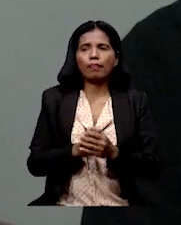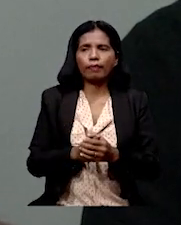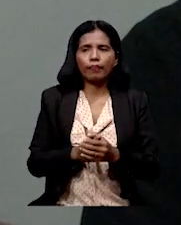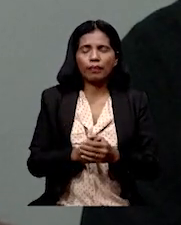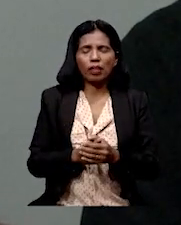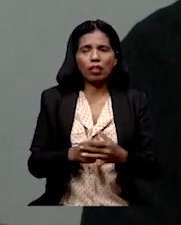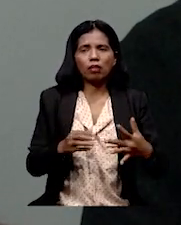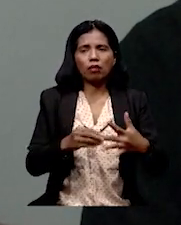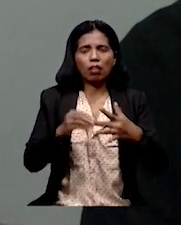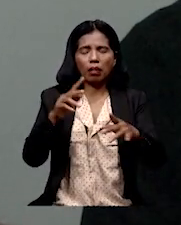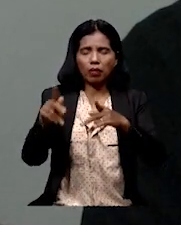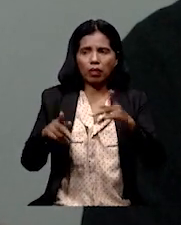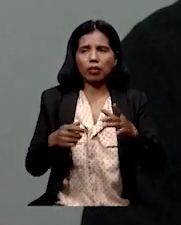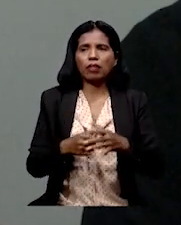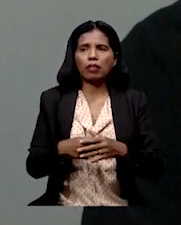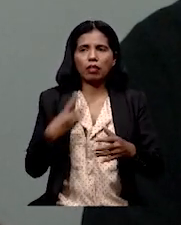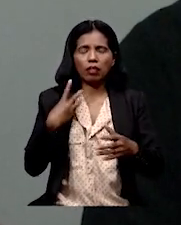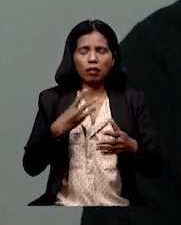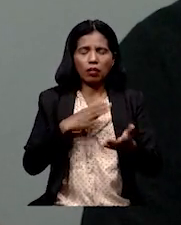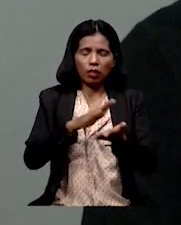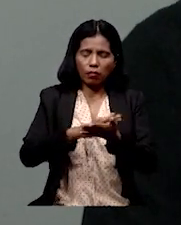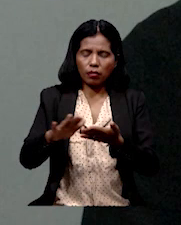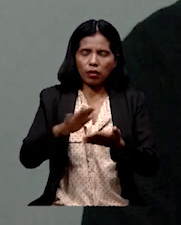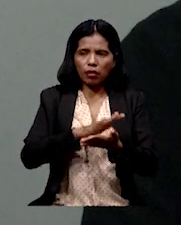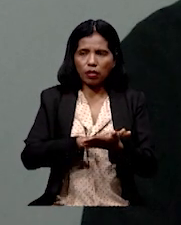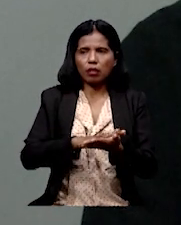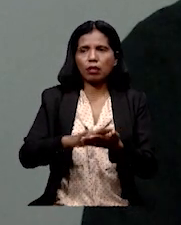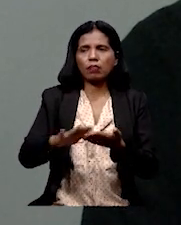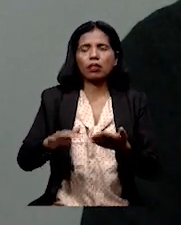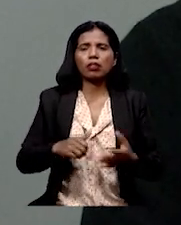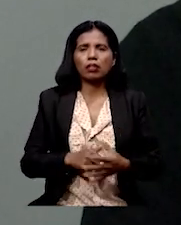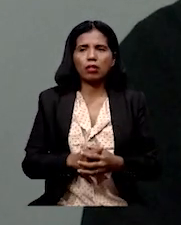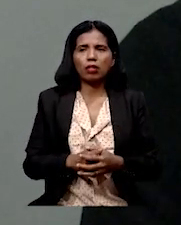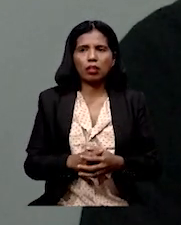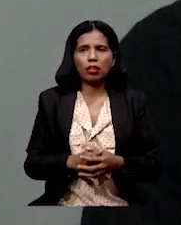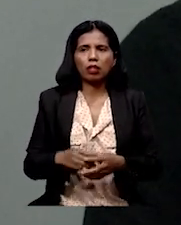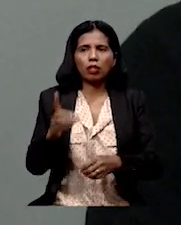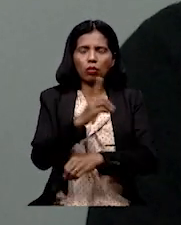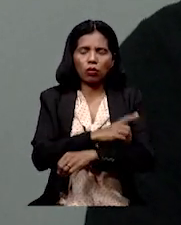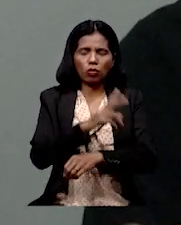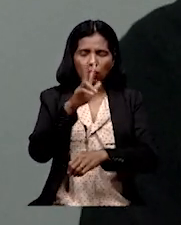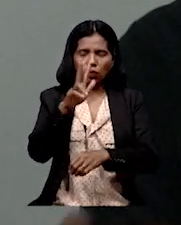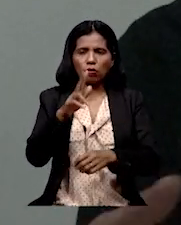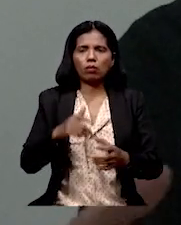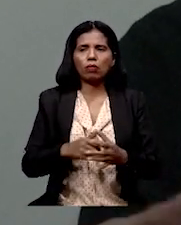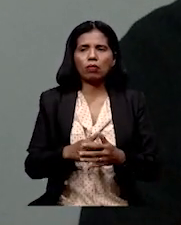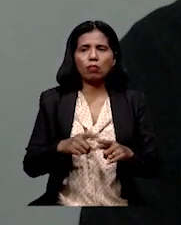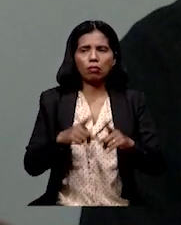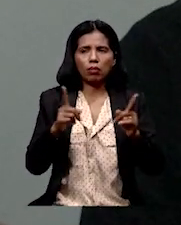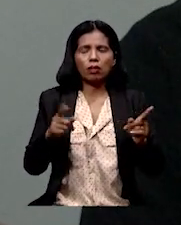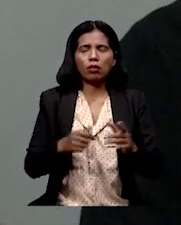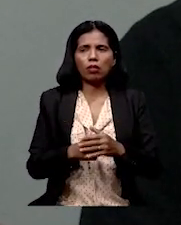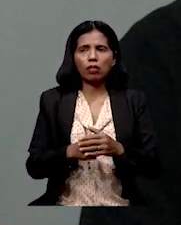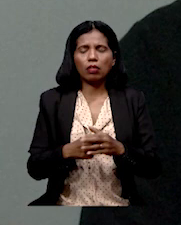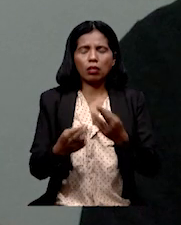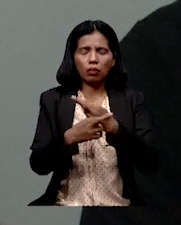sira esa amine easy clean lise ne ma daruma expire na loron tolu ne ni laran ne ma be resposta